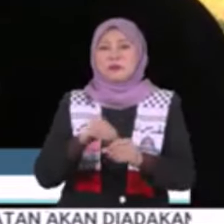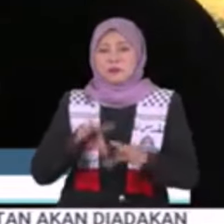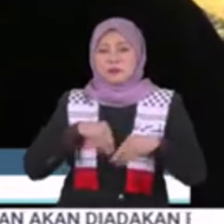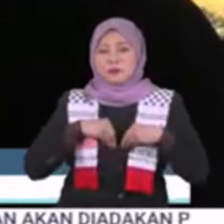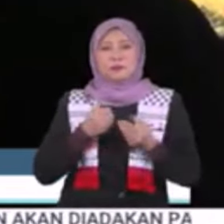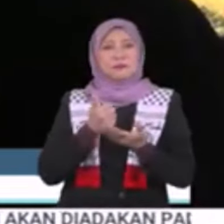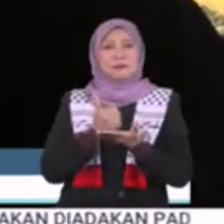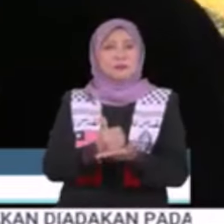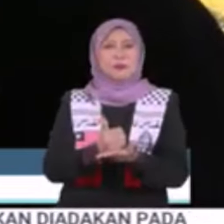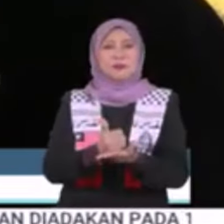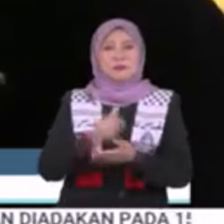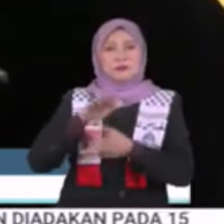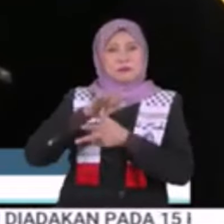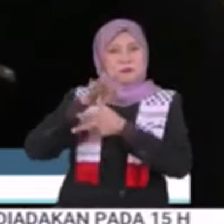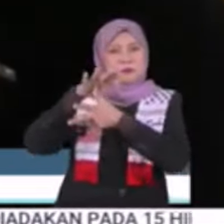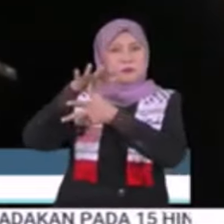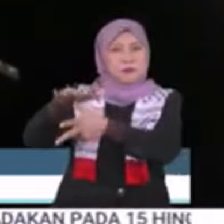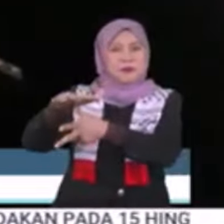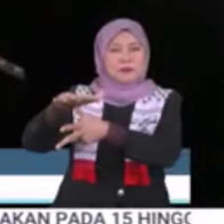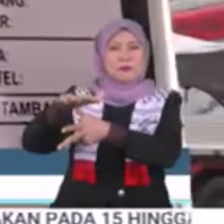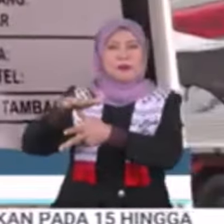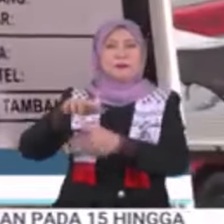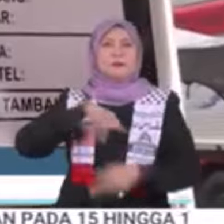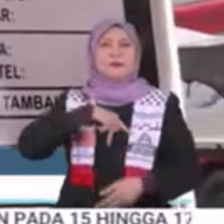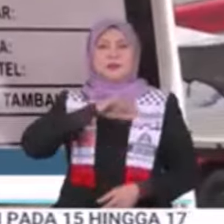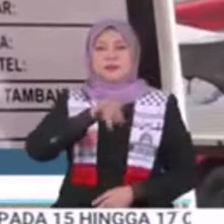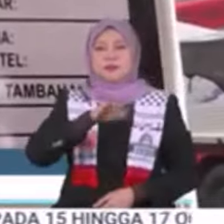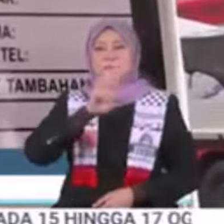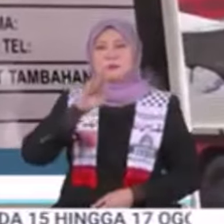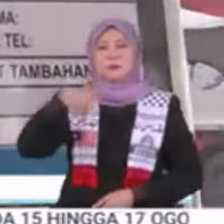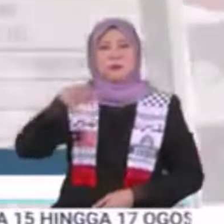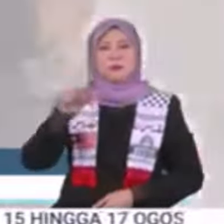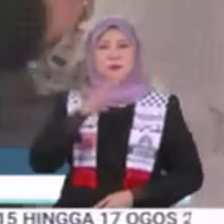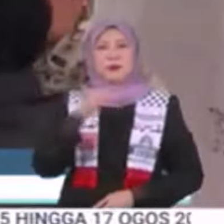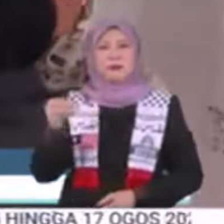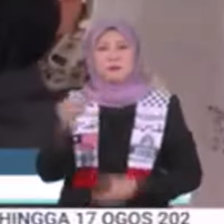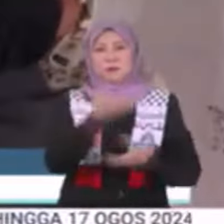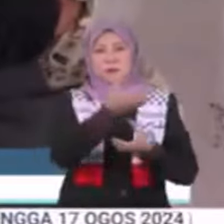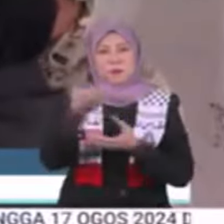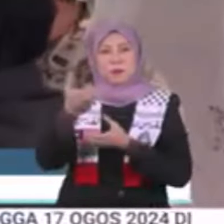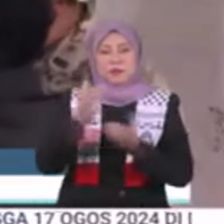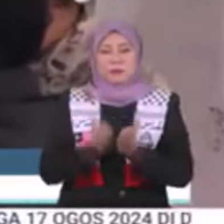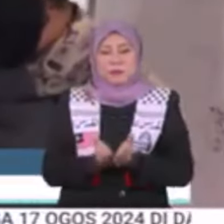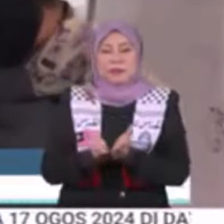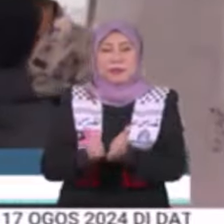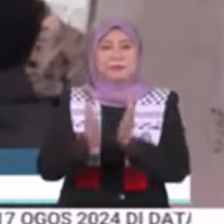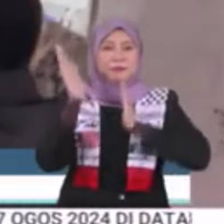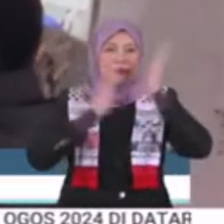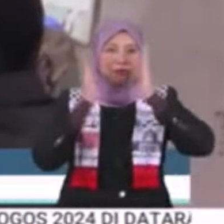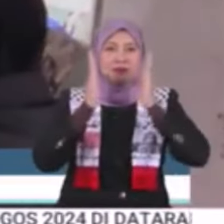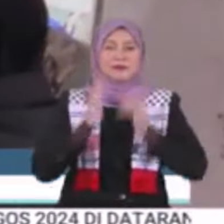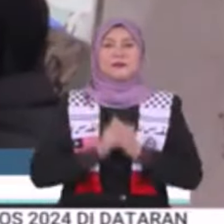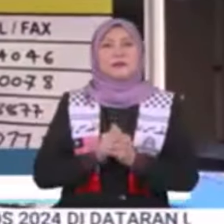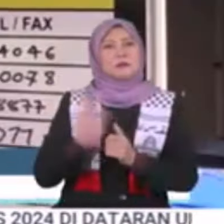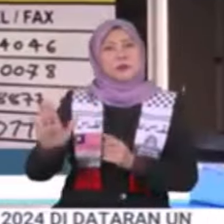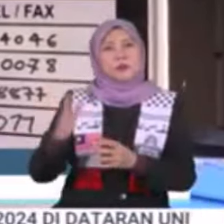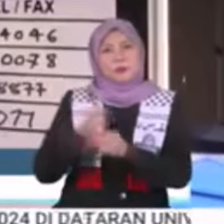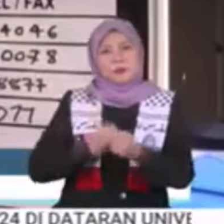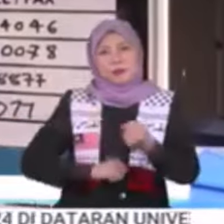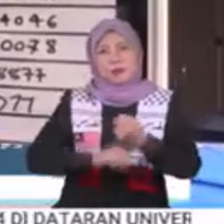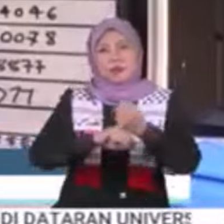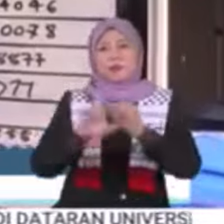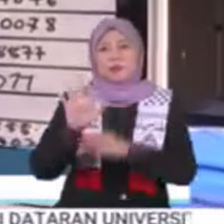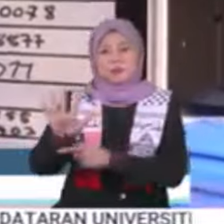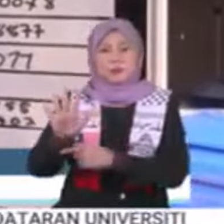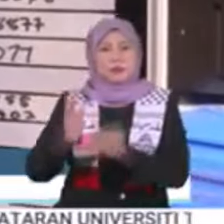menerima bantuan dua aset udara membabitkan helikopter milik JBPM dan Bombardier Maritim Malaysia. Pihaknya juga mendapat bantuan